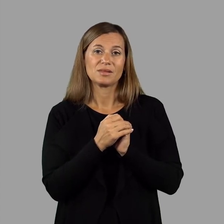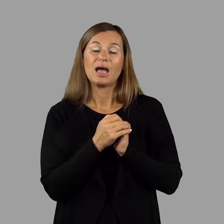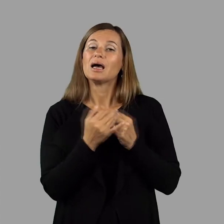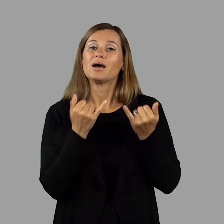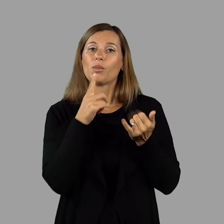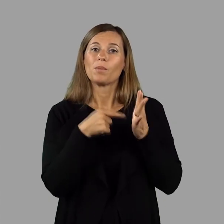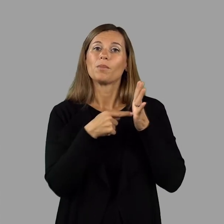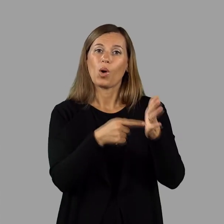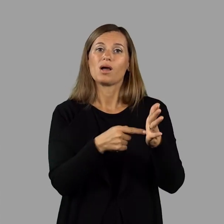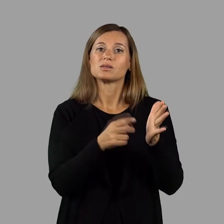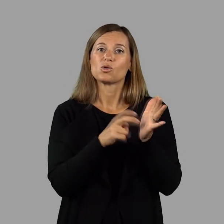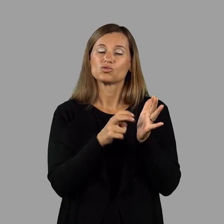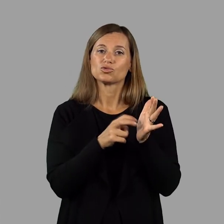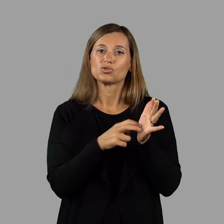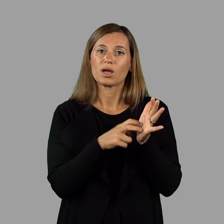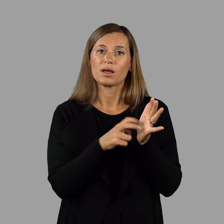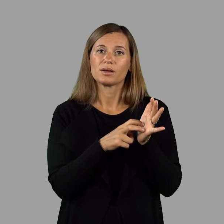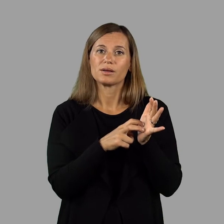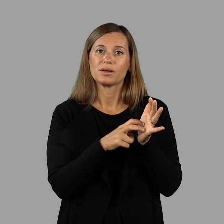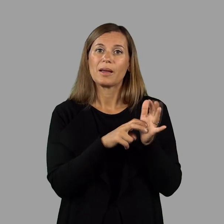No, sedaj vam bom pokazal še